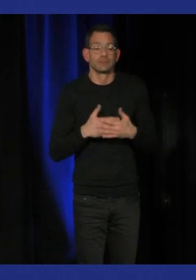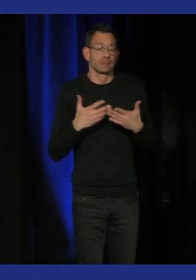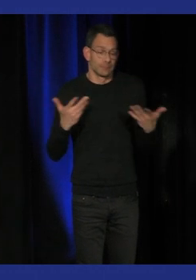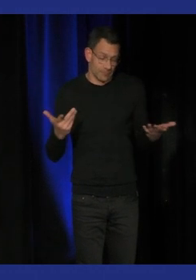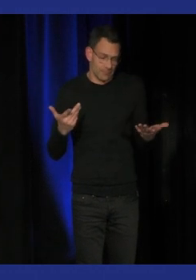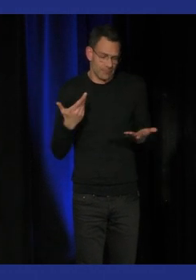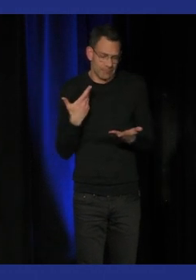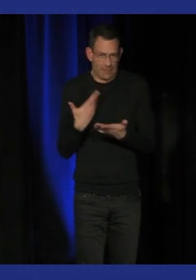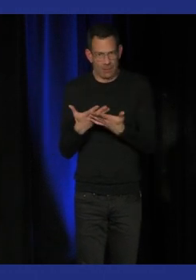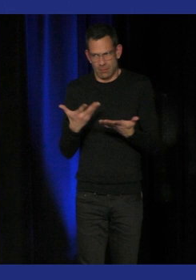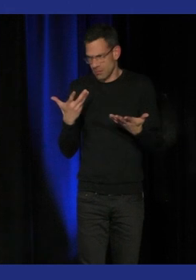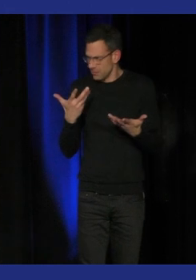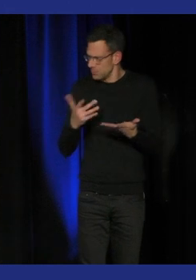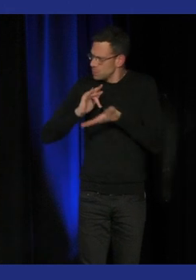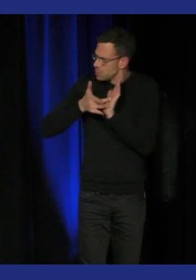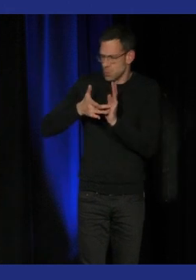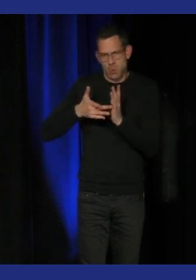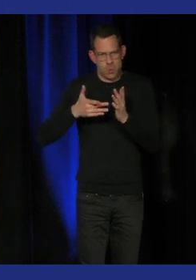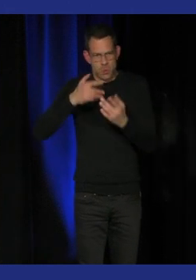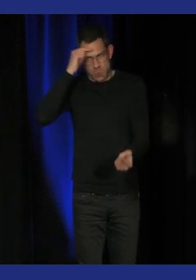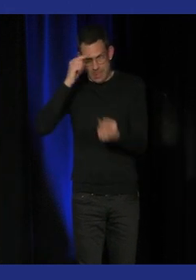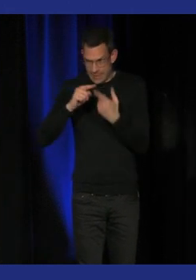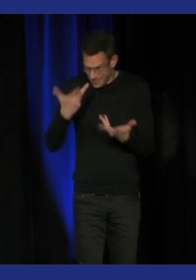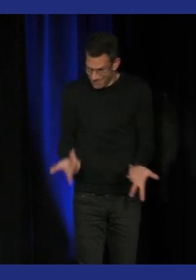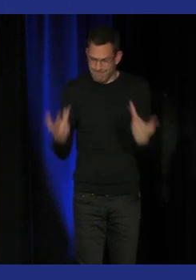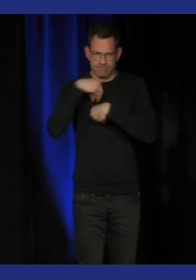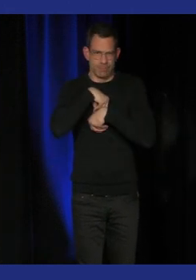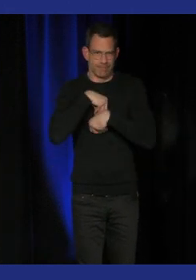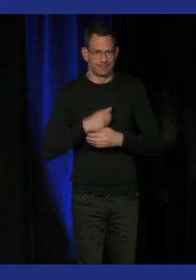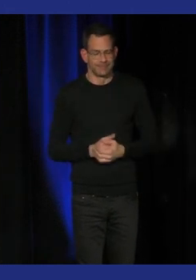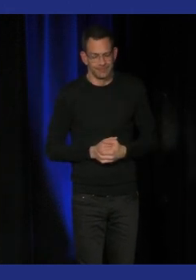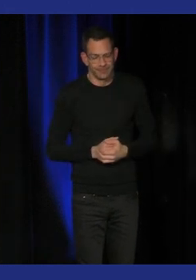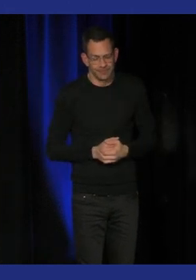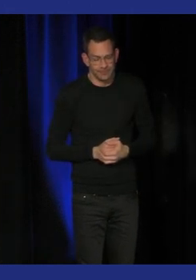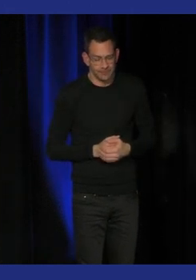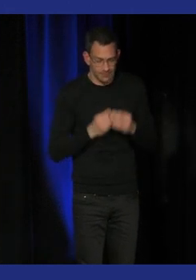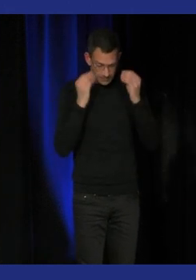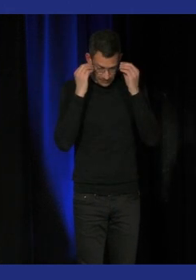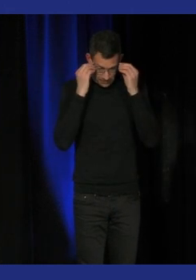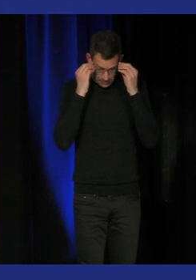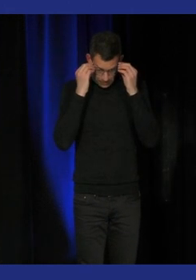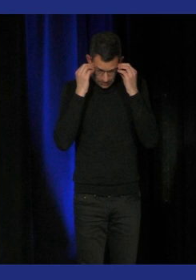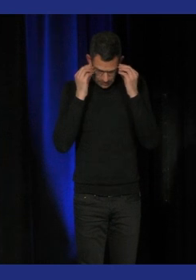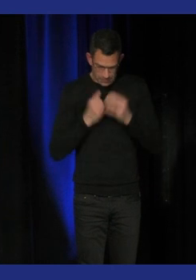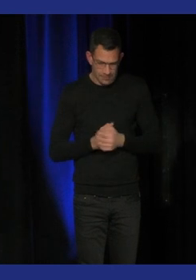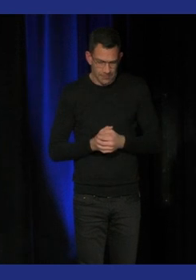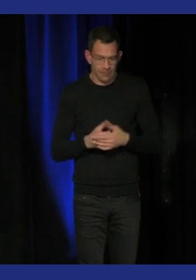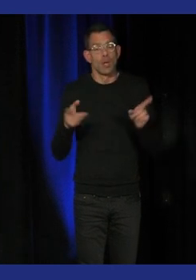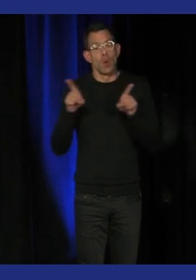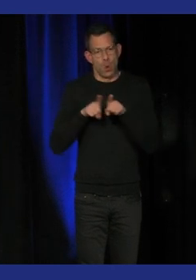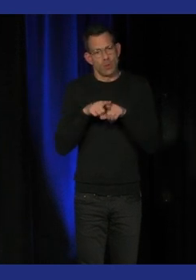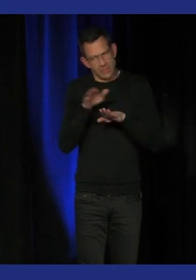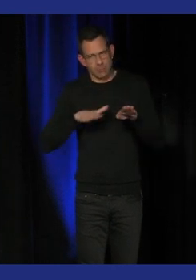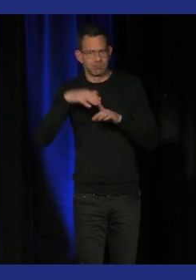CRIP va s'emparer de toutes ces questions. Donc voilà, il y a aussi les enjeux